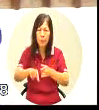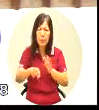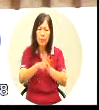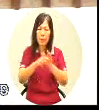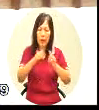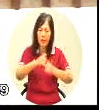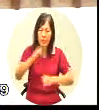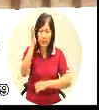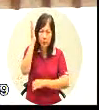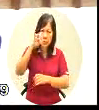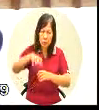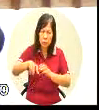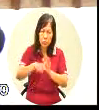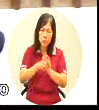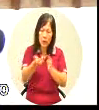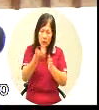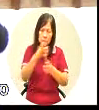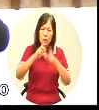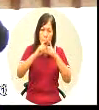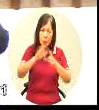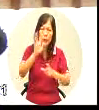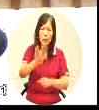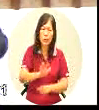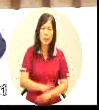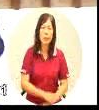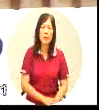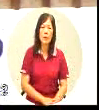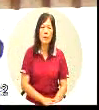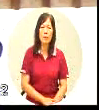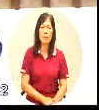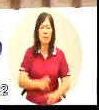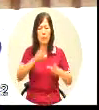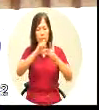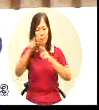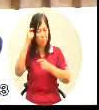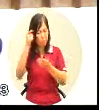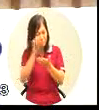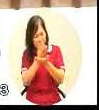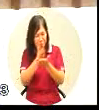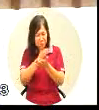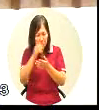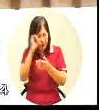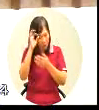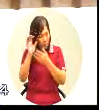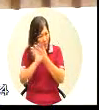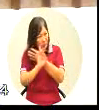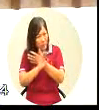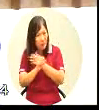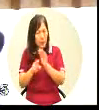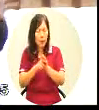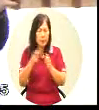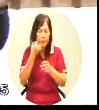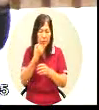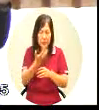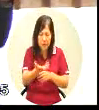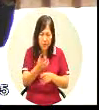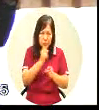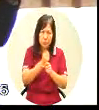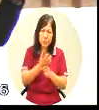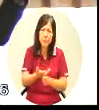局局长那一天也答复哈，会回去来评估看看，相关的可行性。我